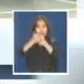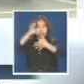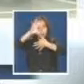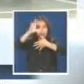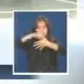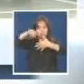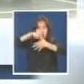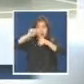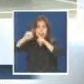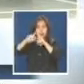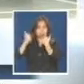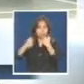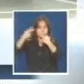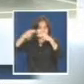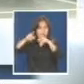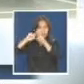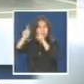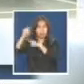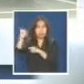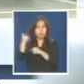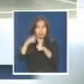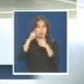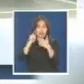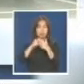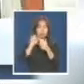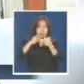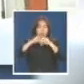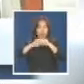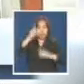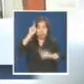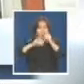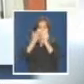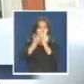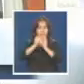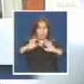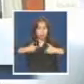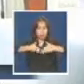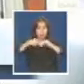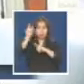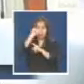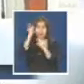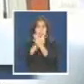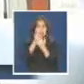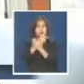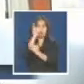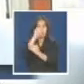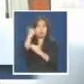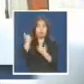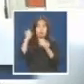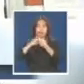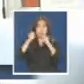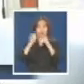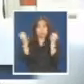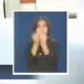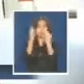นะครับยังไม่นิ่งปัญหาในเรื่องของการเก็งกำไรหรือปัญหาผลกระทบในเชิงจิตวิทยาก็ส่งผลให้เรื่องของราคาน้ำมันดิบ